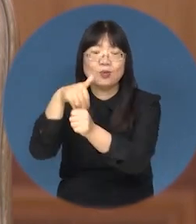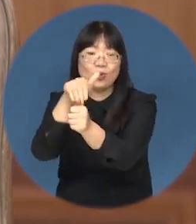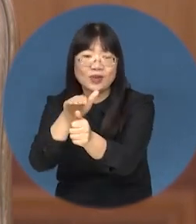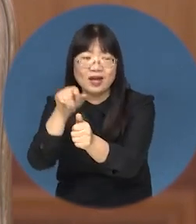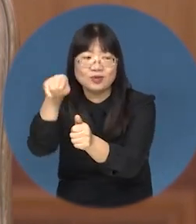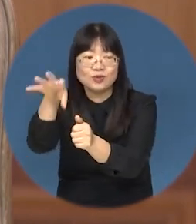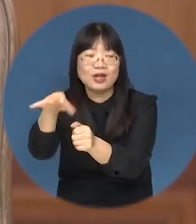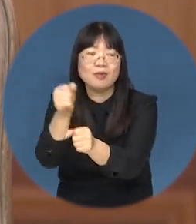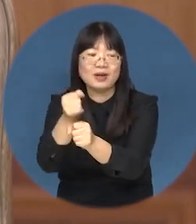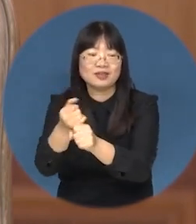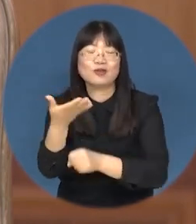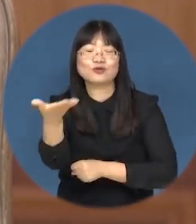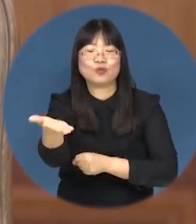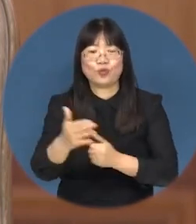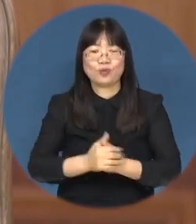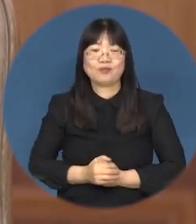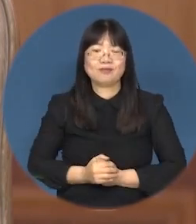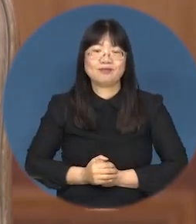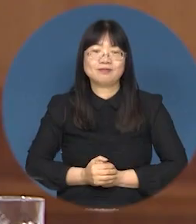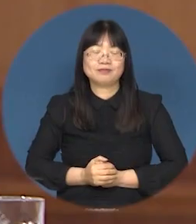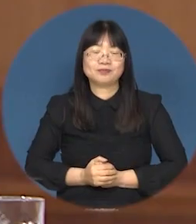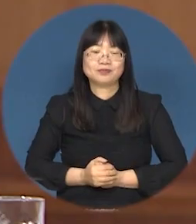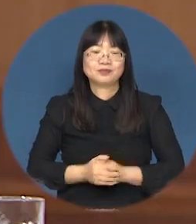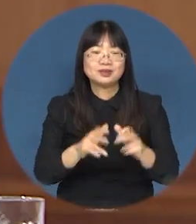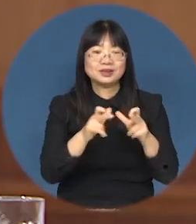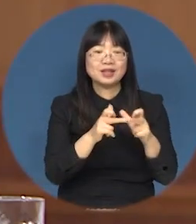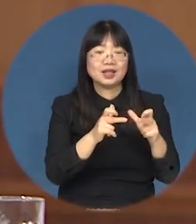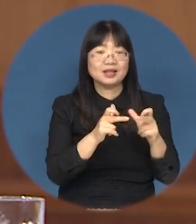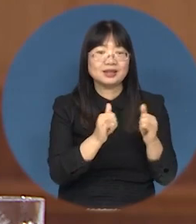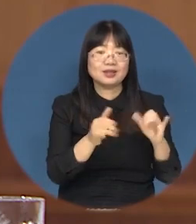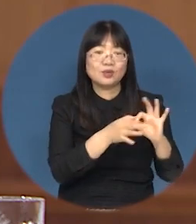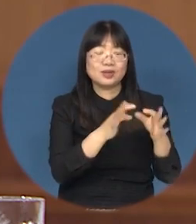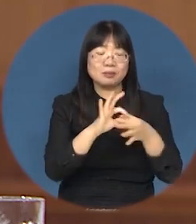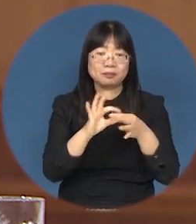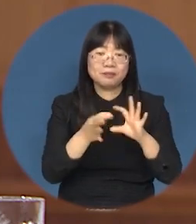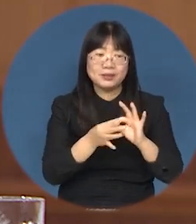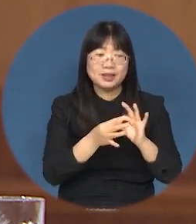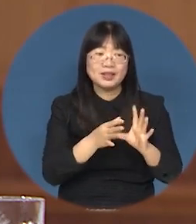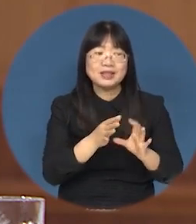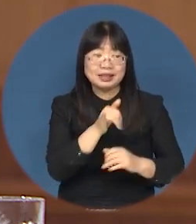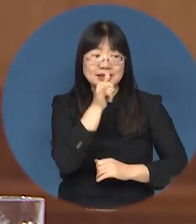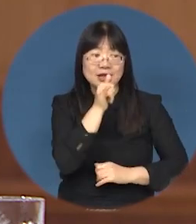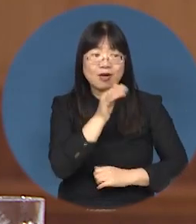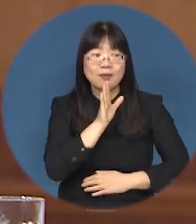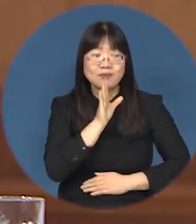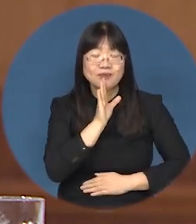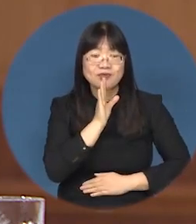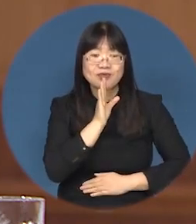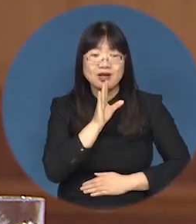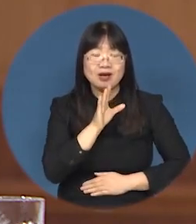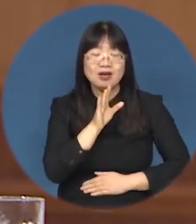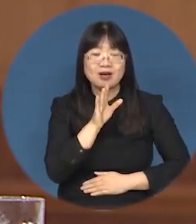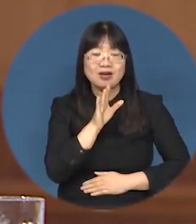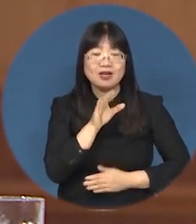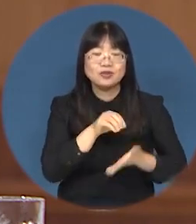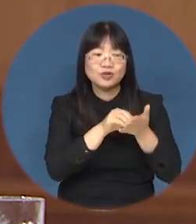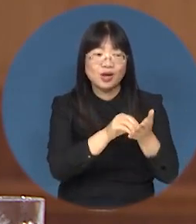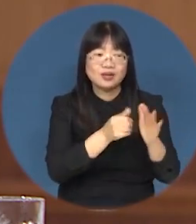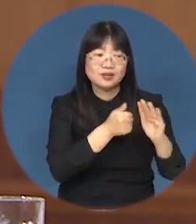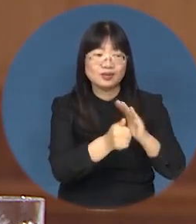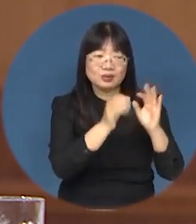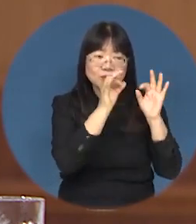가서 제작도 해드리고. 예. 예. 장애인 올림픽, 패럴림픽이라고, 예. 있지 않습니까? 그렇습니다. 거기 출전 선수들은